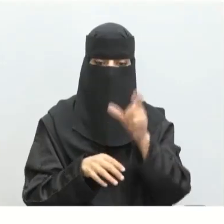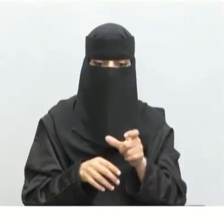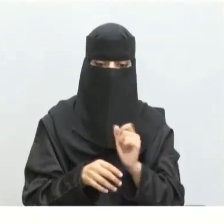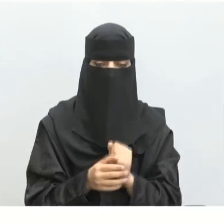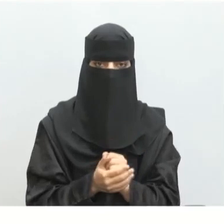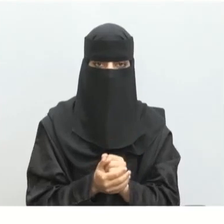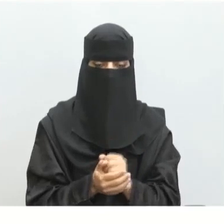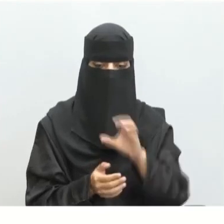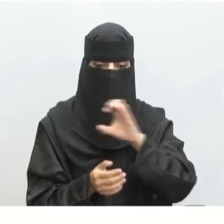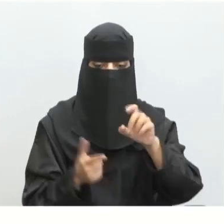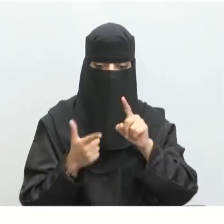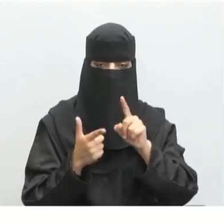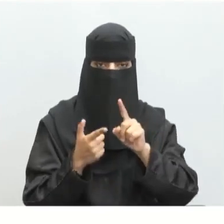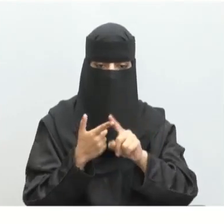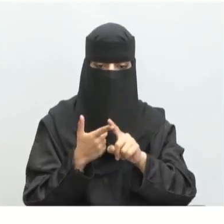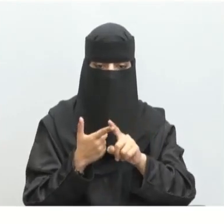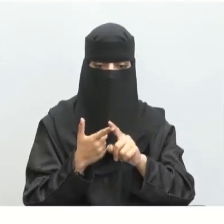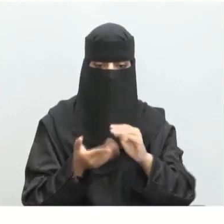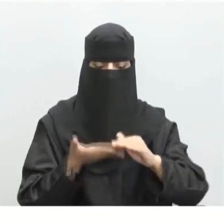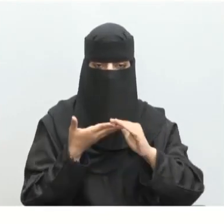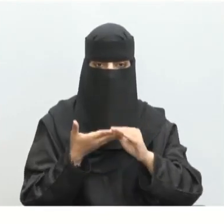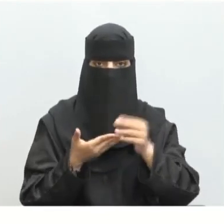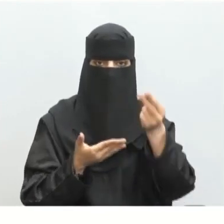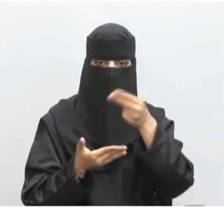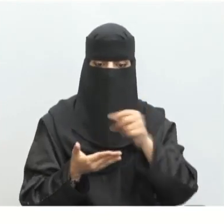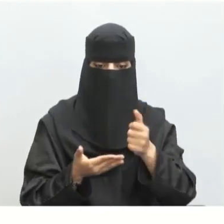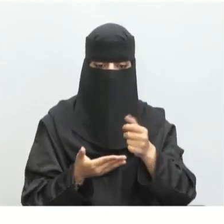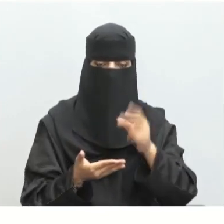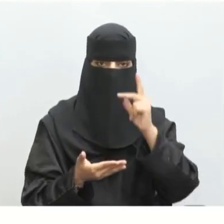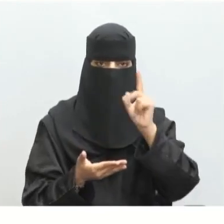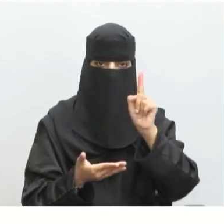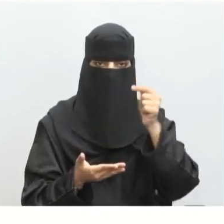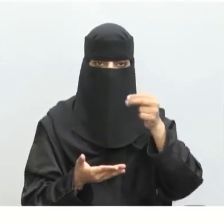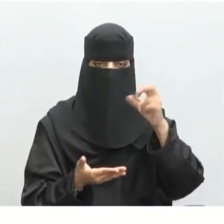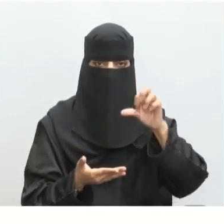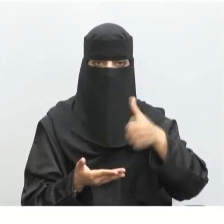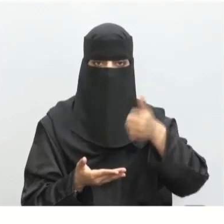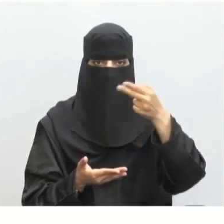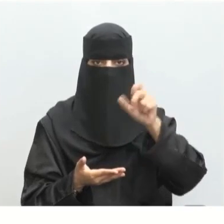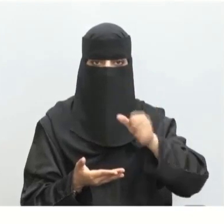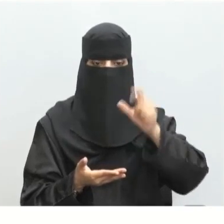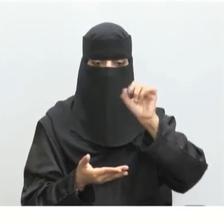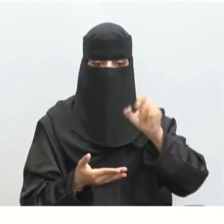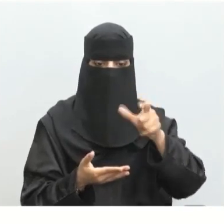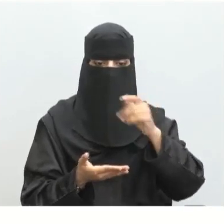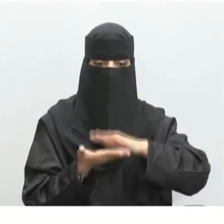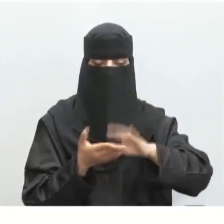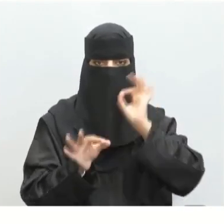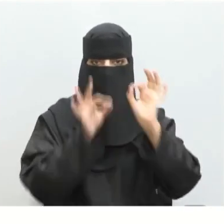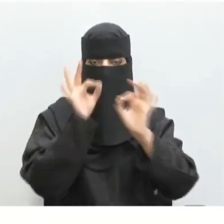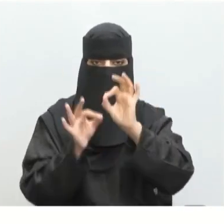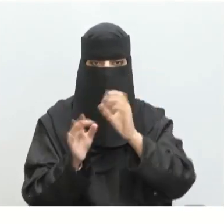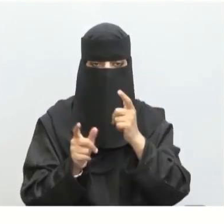تساعد الخريطه الطبوغرافيه على تحديد السمات الطبيعيه لسطح الارض